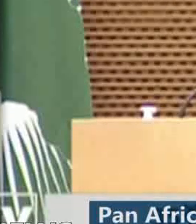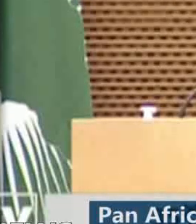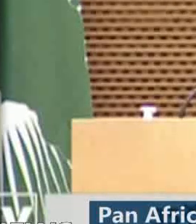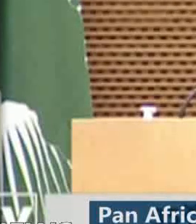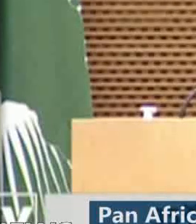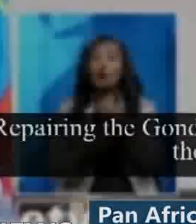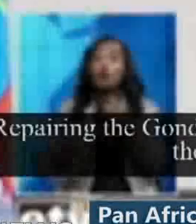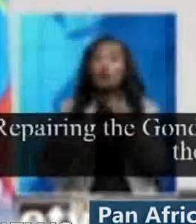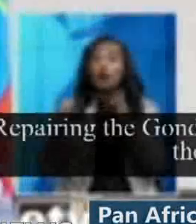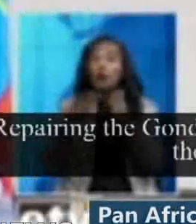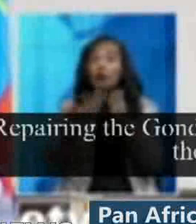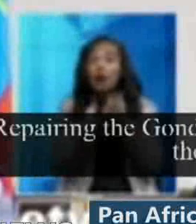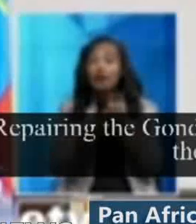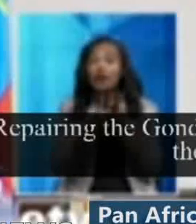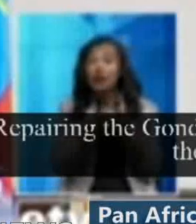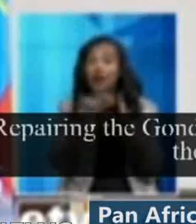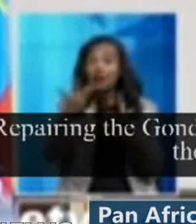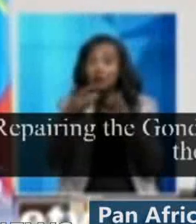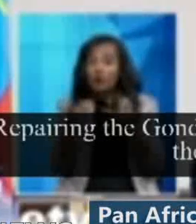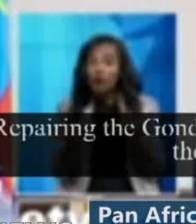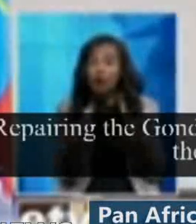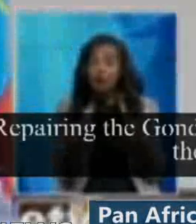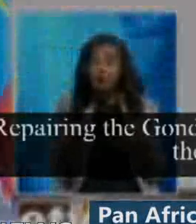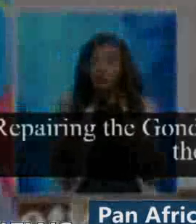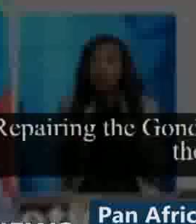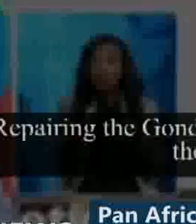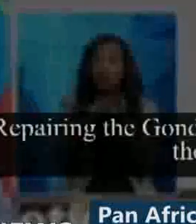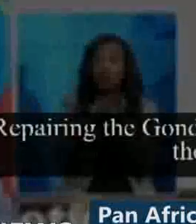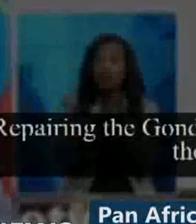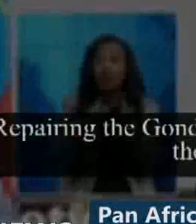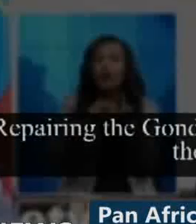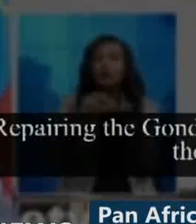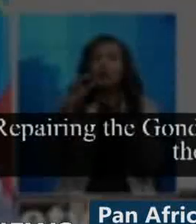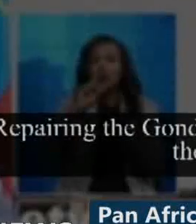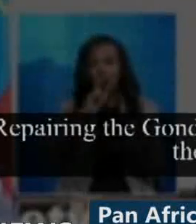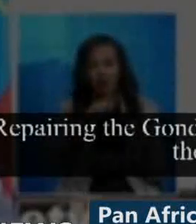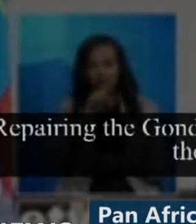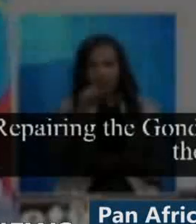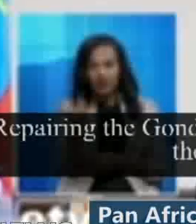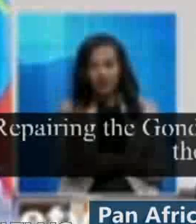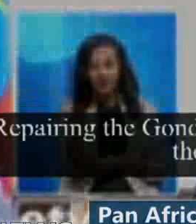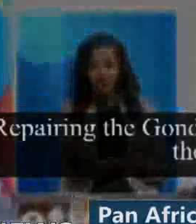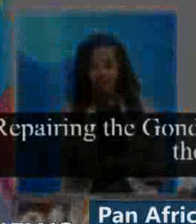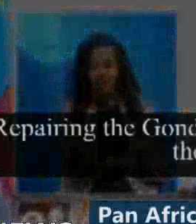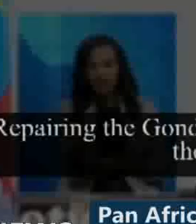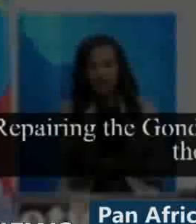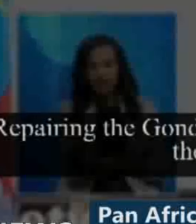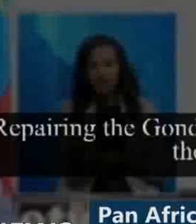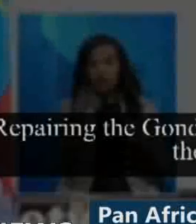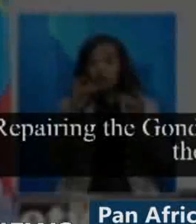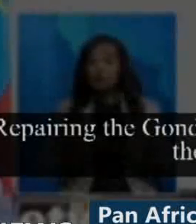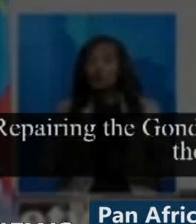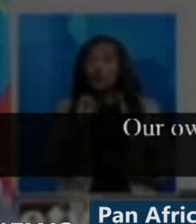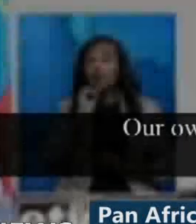believe he was black. የጎንደርና የባህር ዳር ኤርፖርት አሁንም እኮ ለጥገና ቢሊየንስ እየጠየቀ ነው ያለው ጁንታ